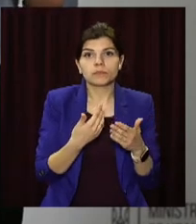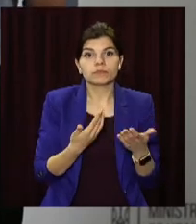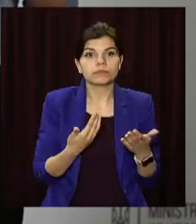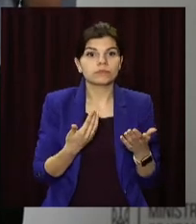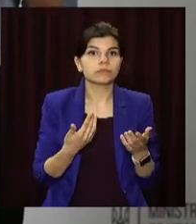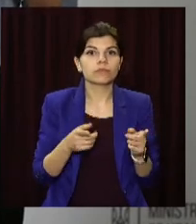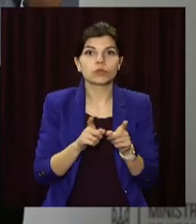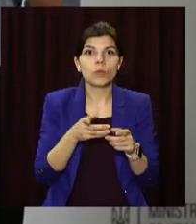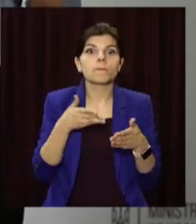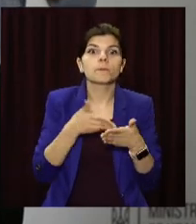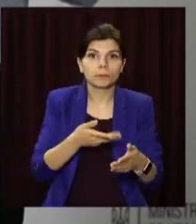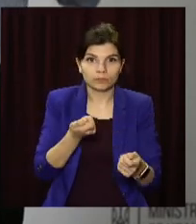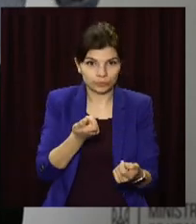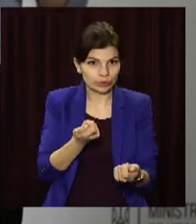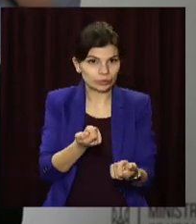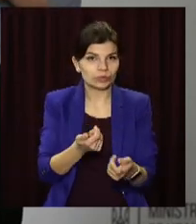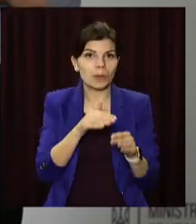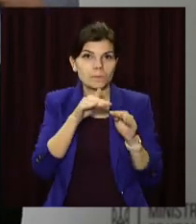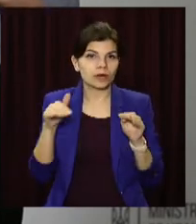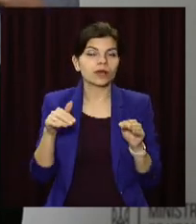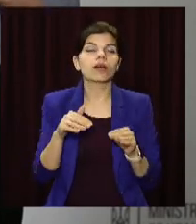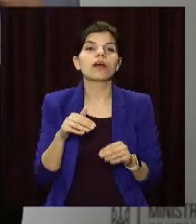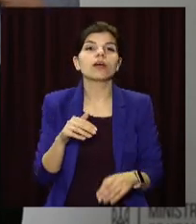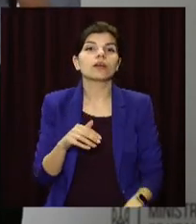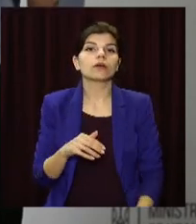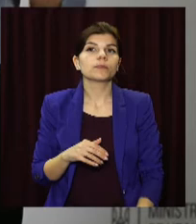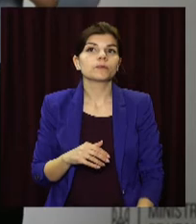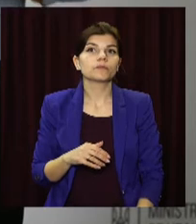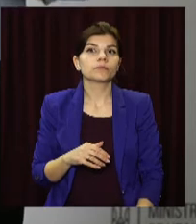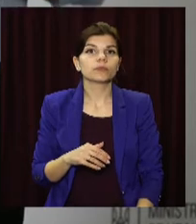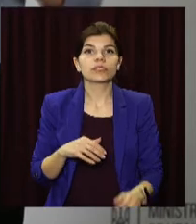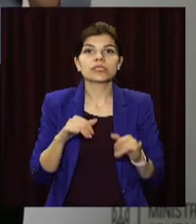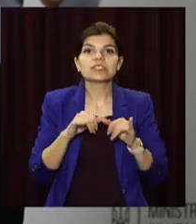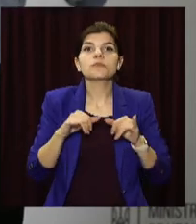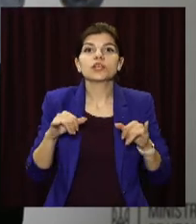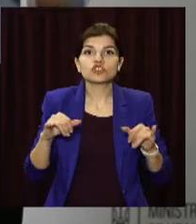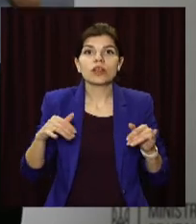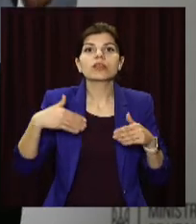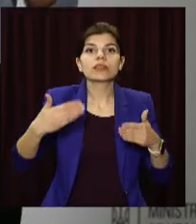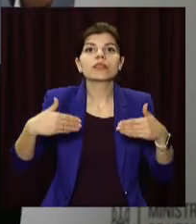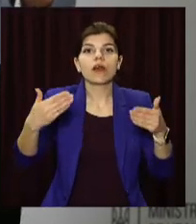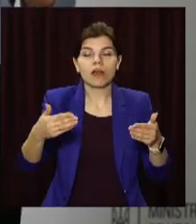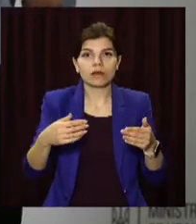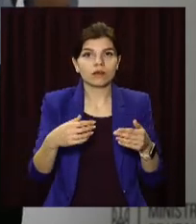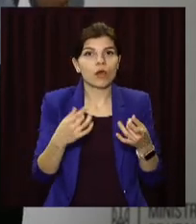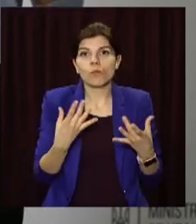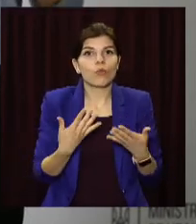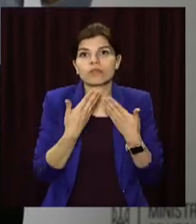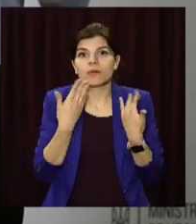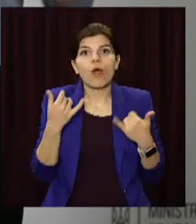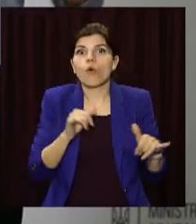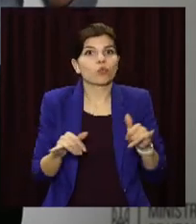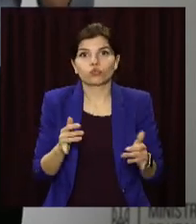певного такого пределу, бо певної межі і збільшувати далі просто немає